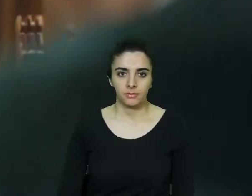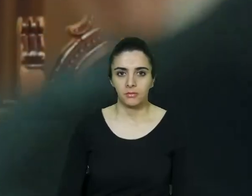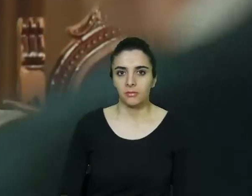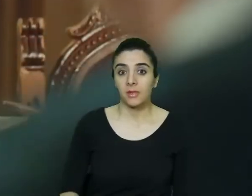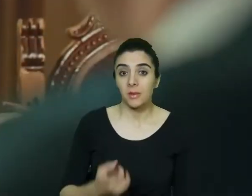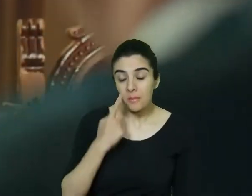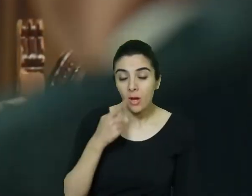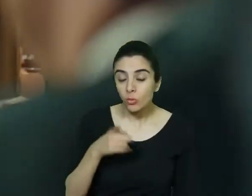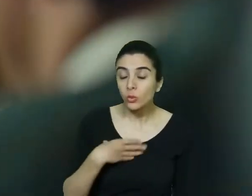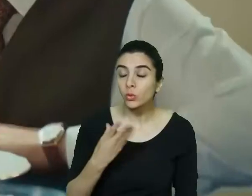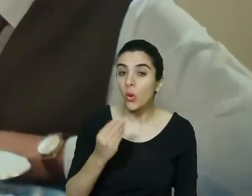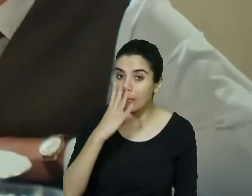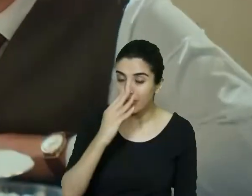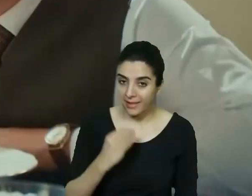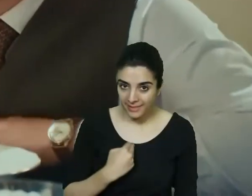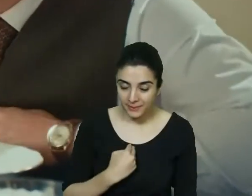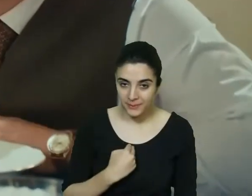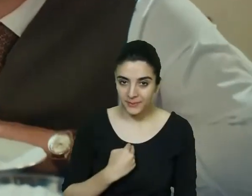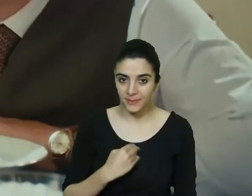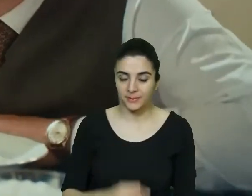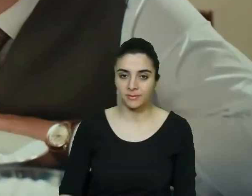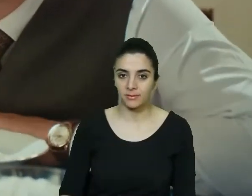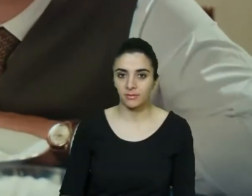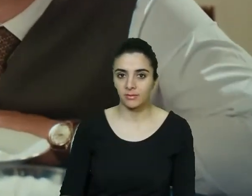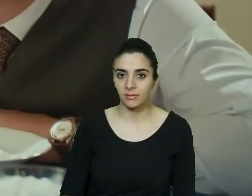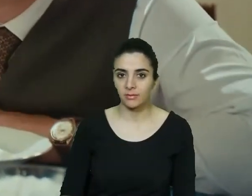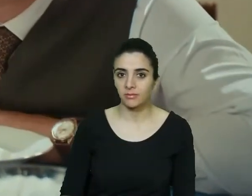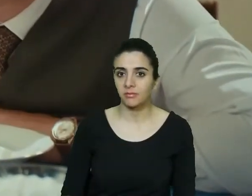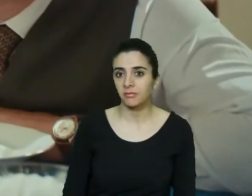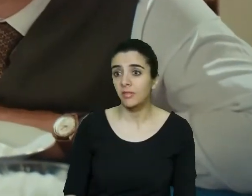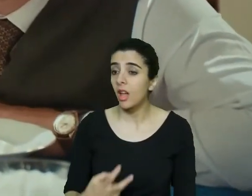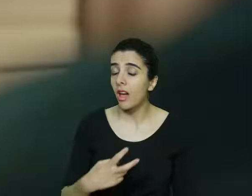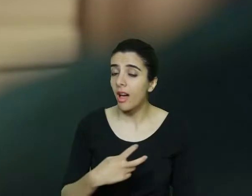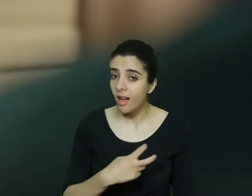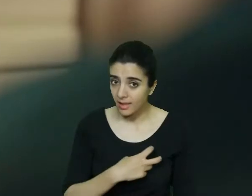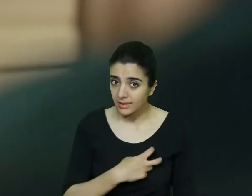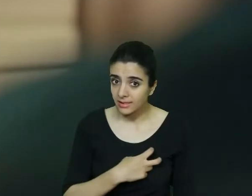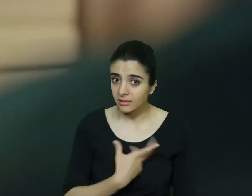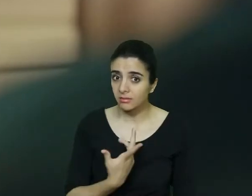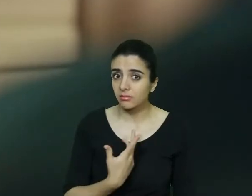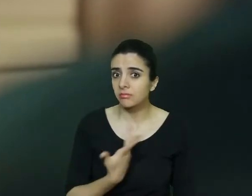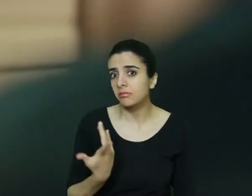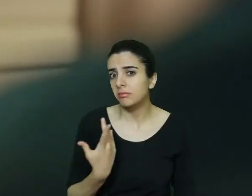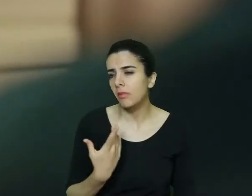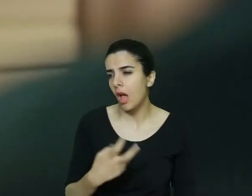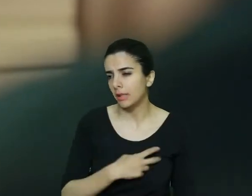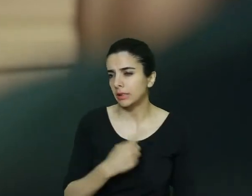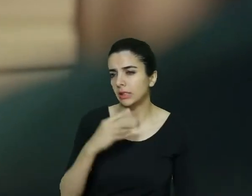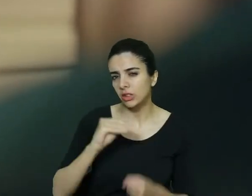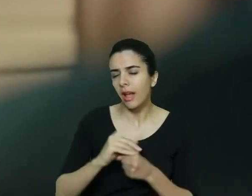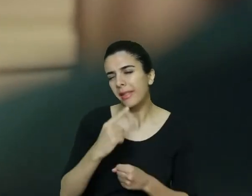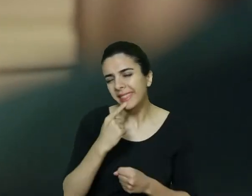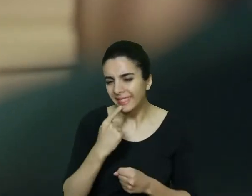Bak çok hoşuma gitti. Elleri masada birleşik dikkat kesildi. Haydi aşk, aşk. De ki dağları delerim senin